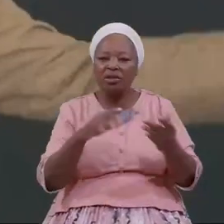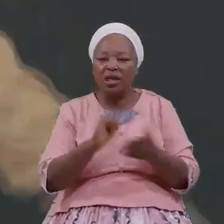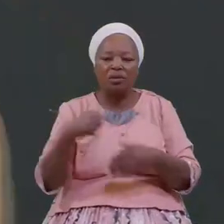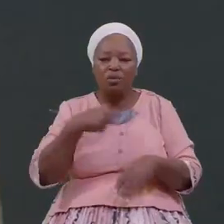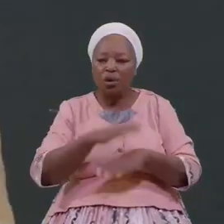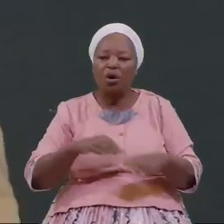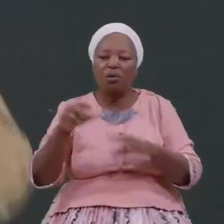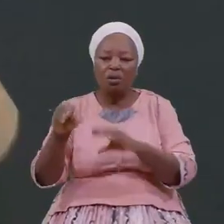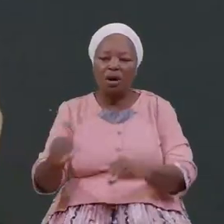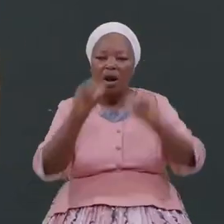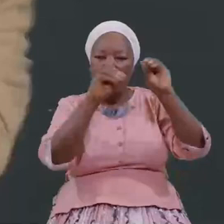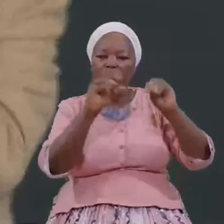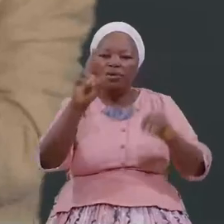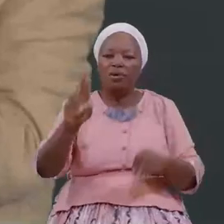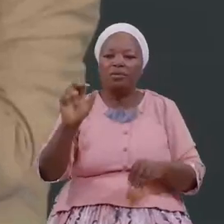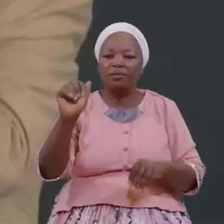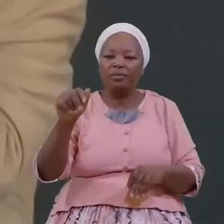l'enlèvement qui arrivera.